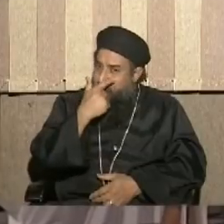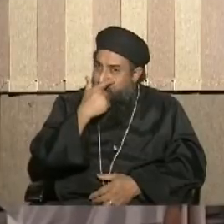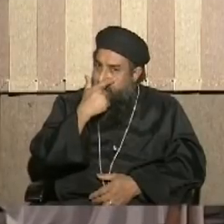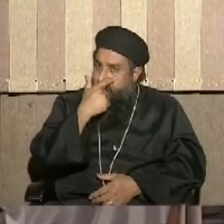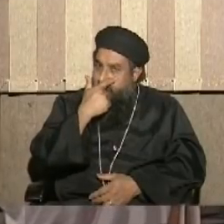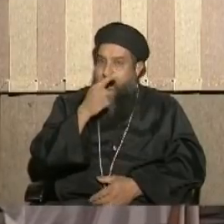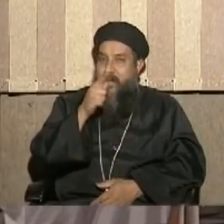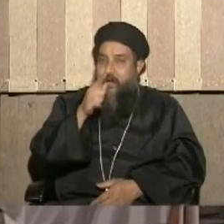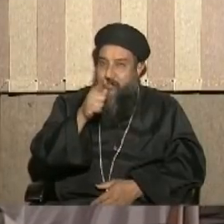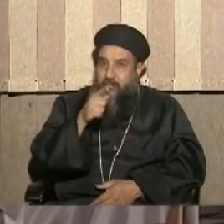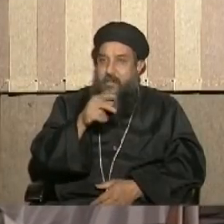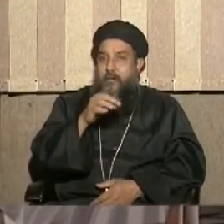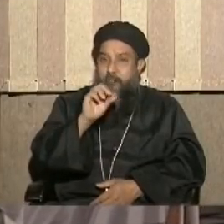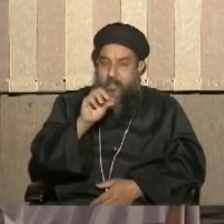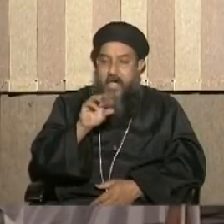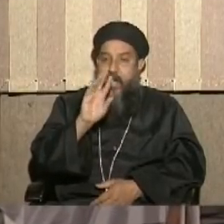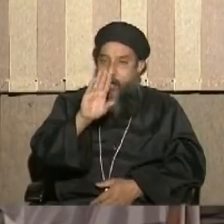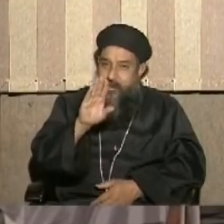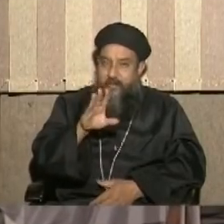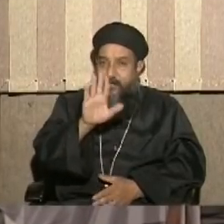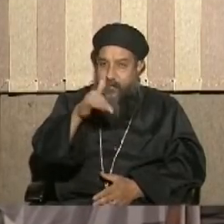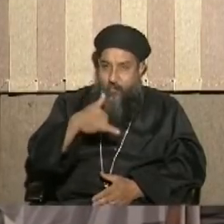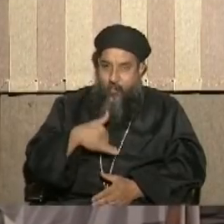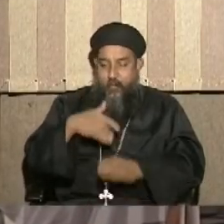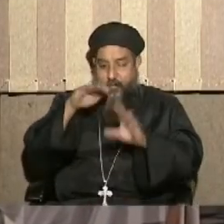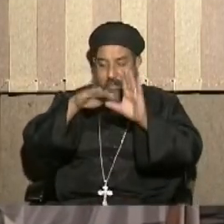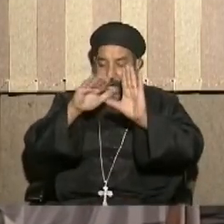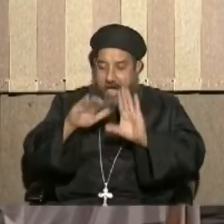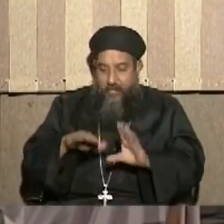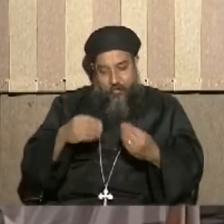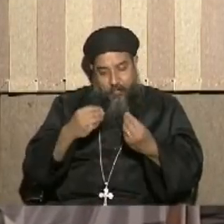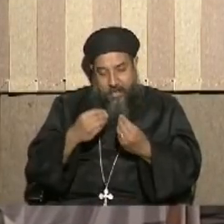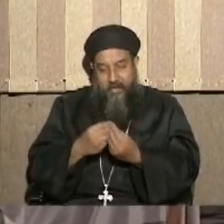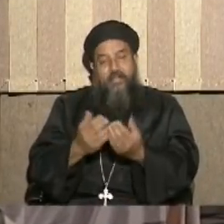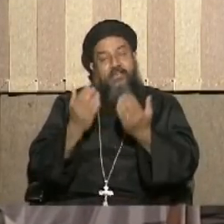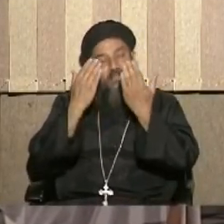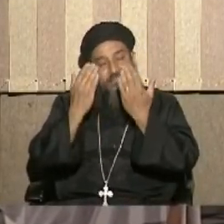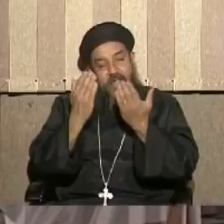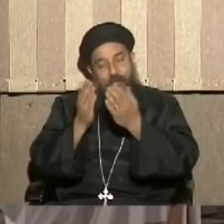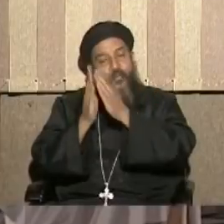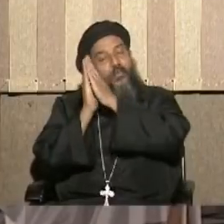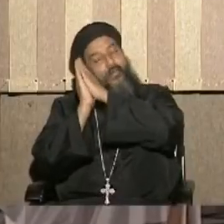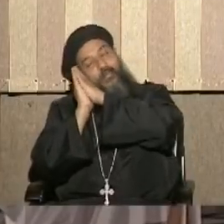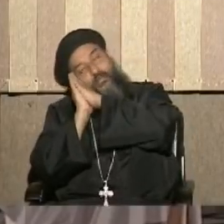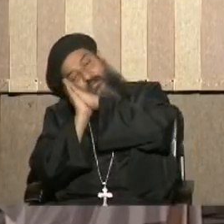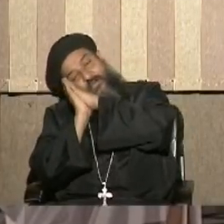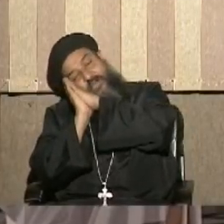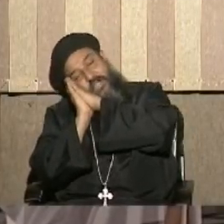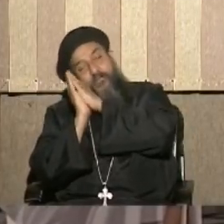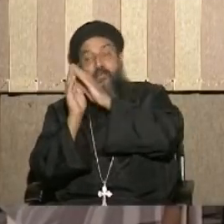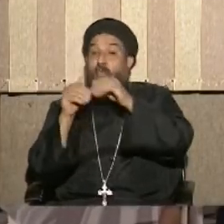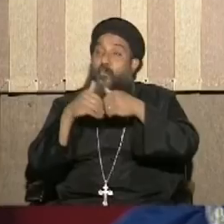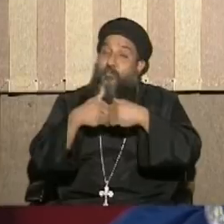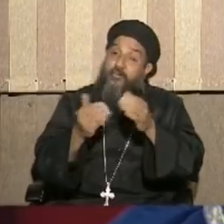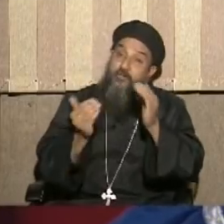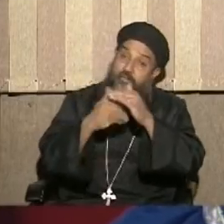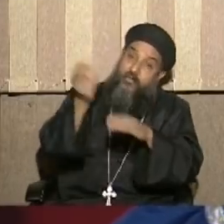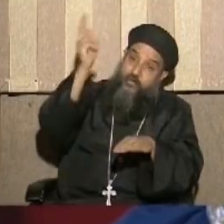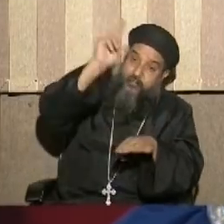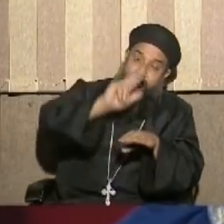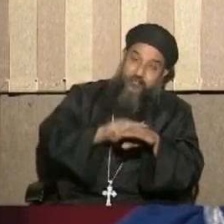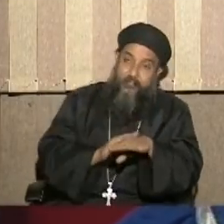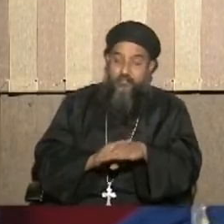راحوا فين؟ زي ما قلت جم عندي صلوا وبيتوا ومشيوا تاني